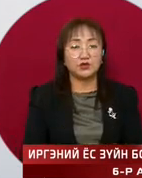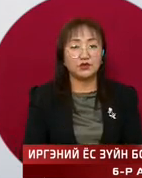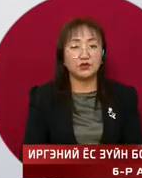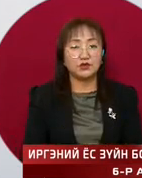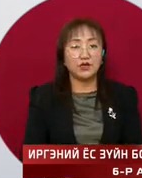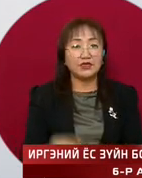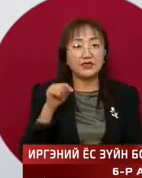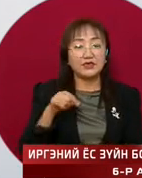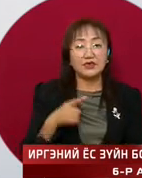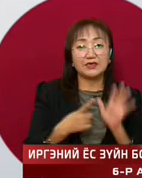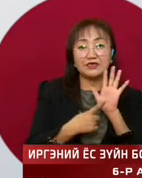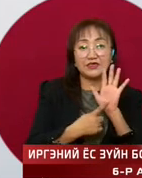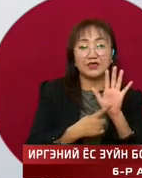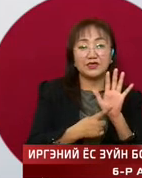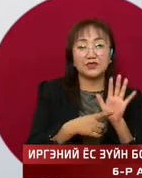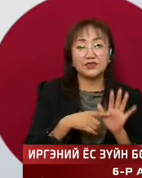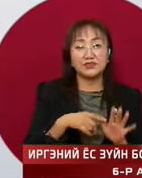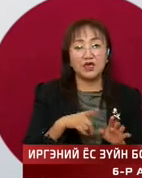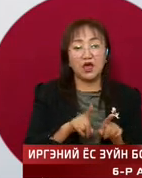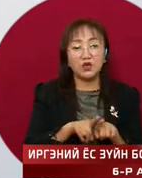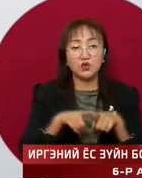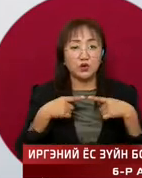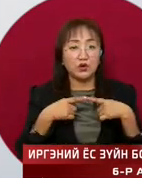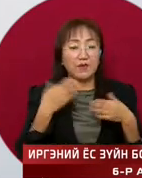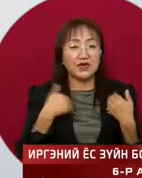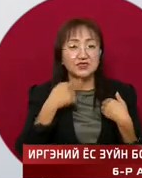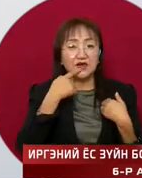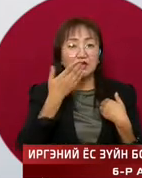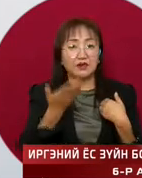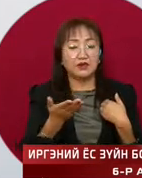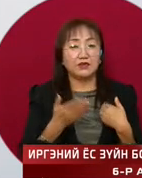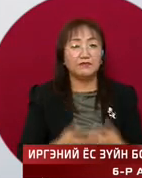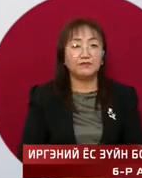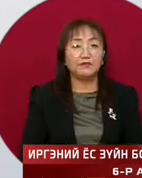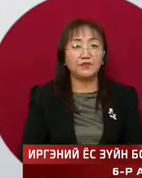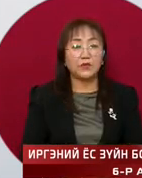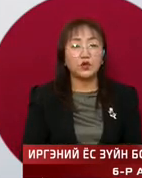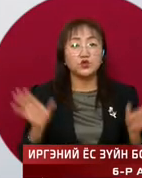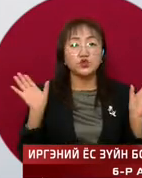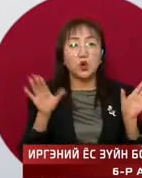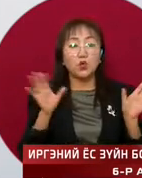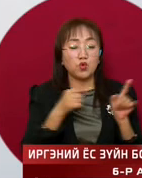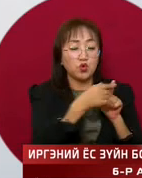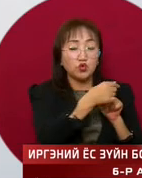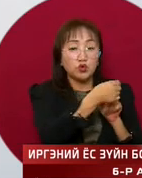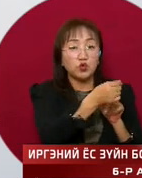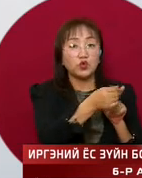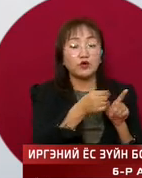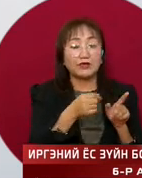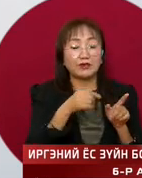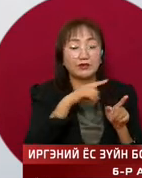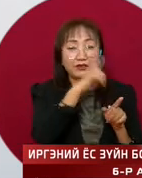Үүнийг илэрхийлсэн хэлцгийг багш нь хэлж өнөөдрийн хичээлээ өндөрлөё. Шувууг өдөр нь таньдаг,